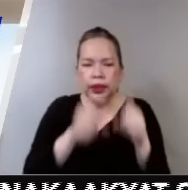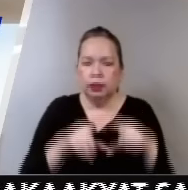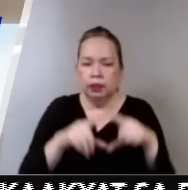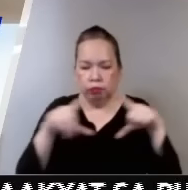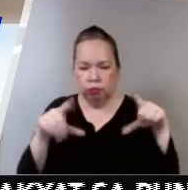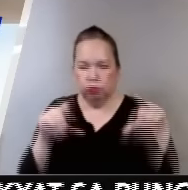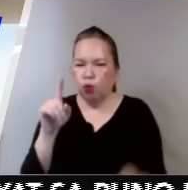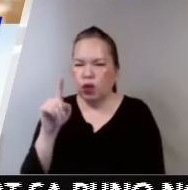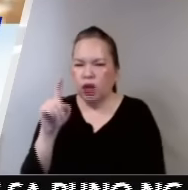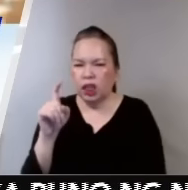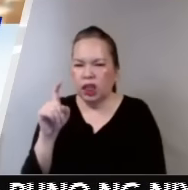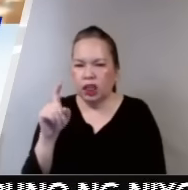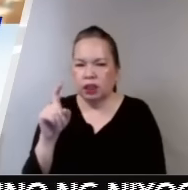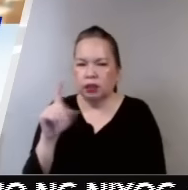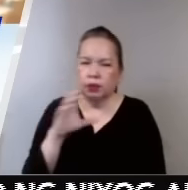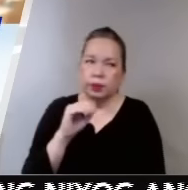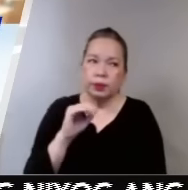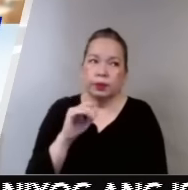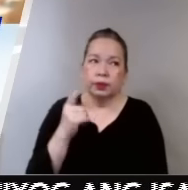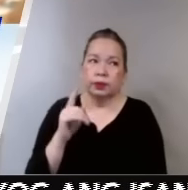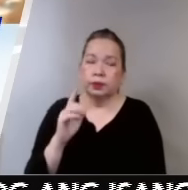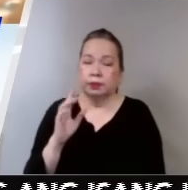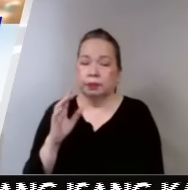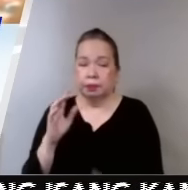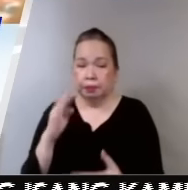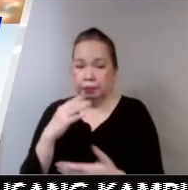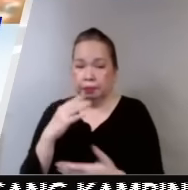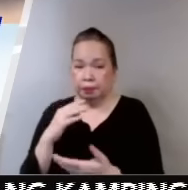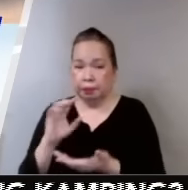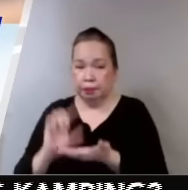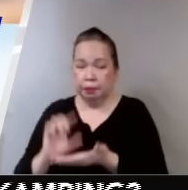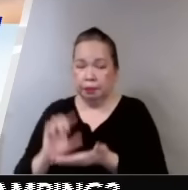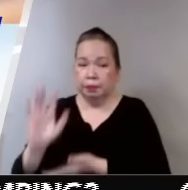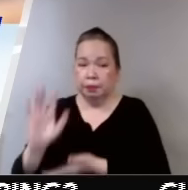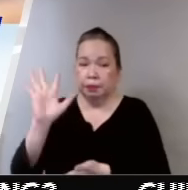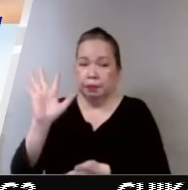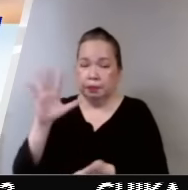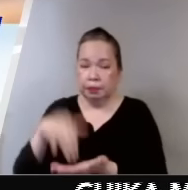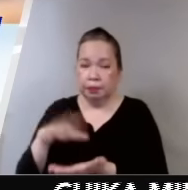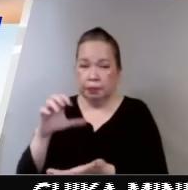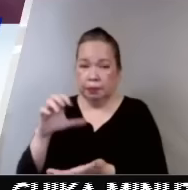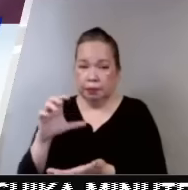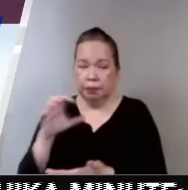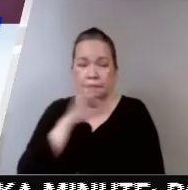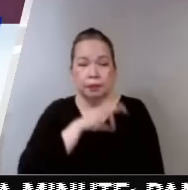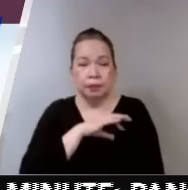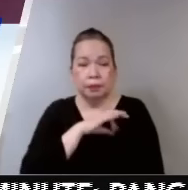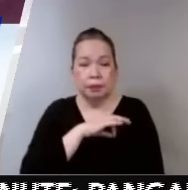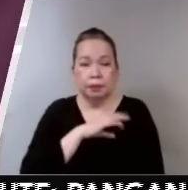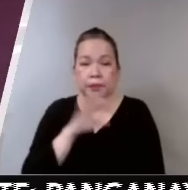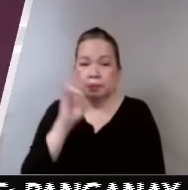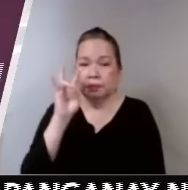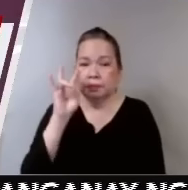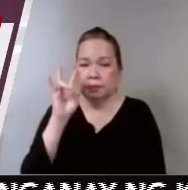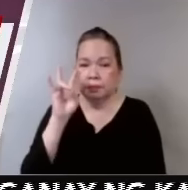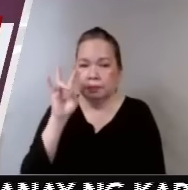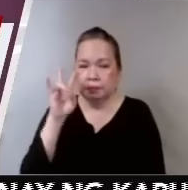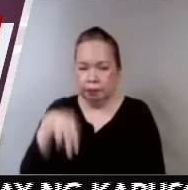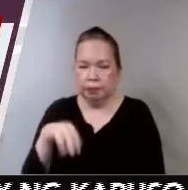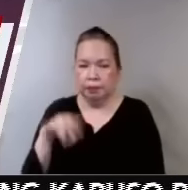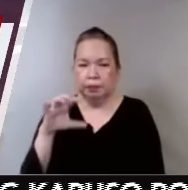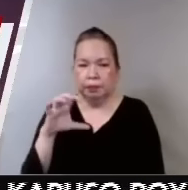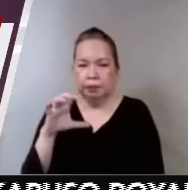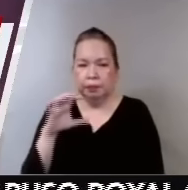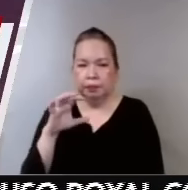Sa puhon ng 5,500 pesos, mahigit 7,000 pesos nakita ang balik. Tsagaan lang po talaga kasi dyan po